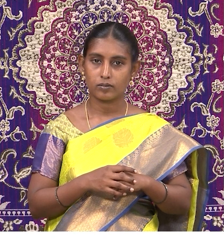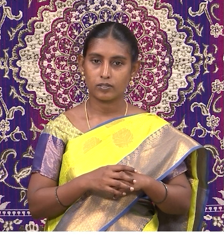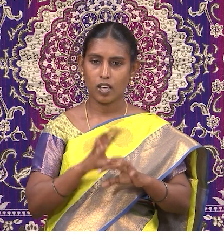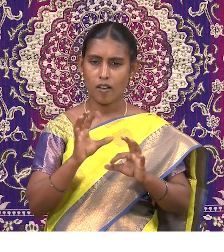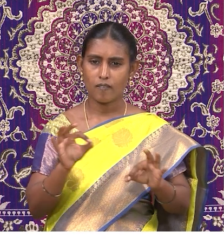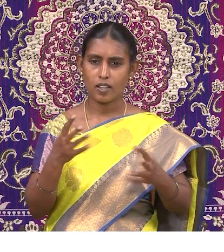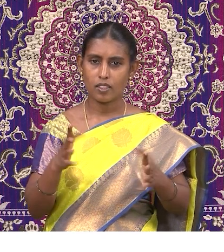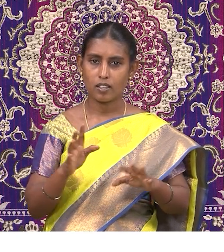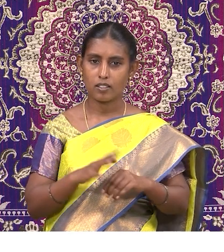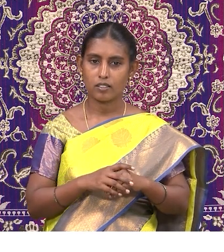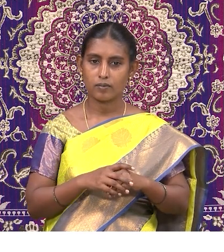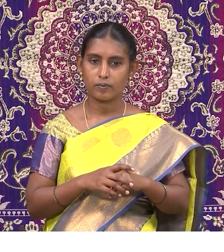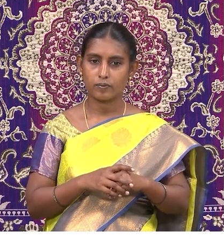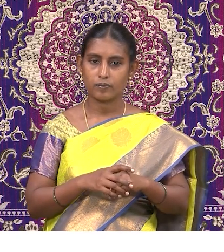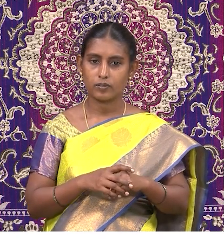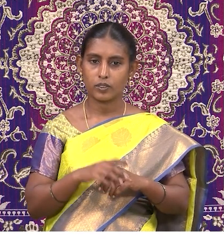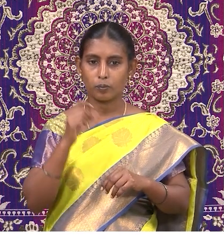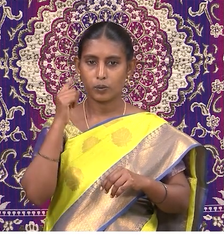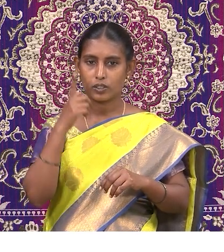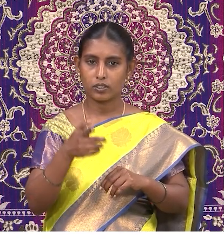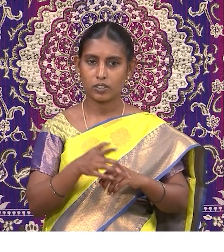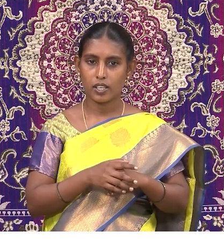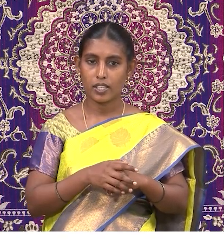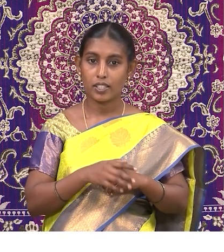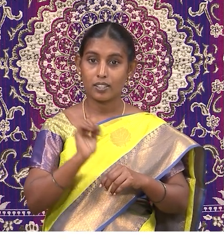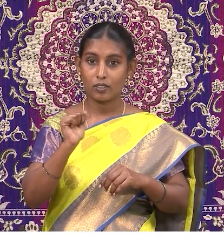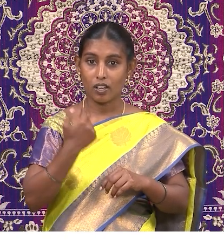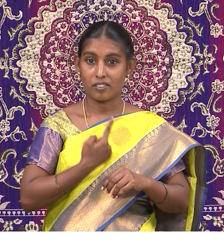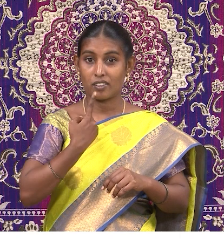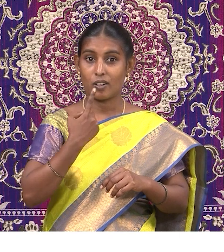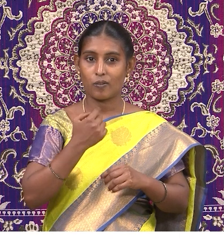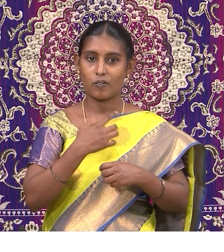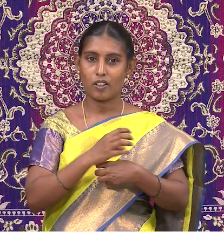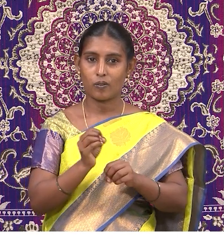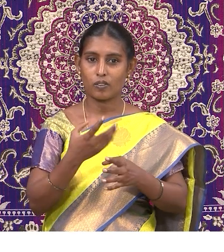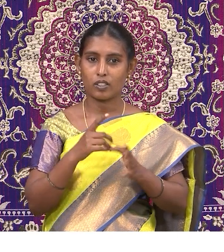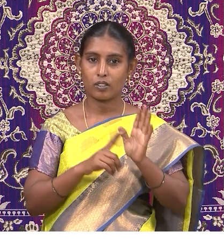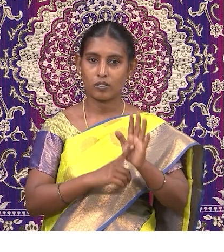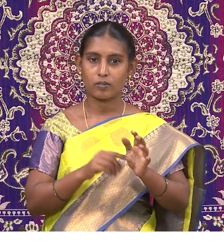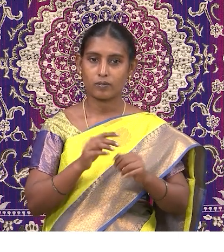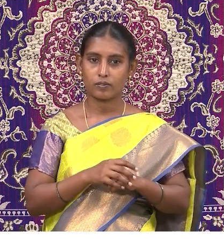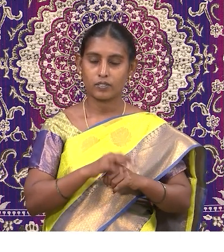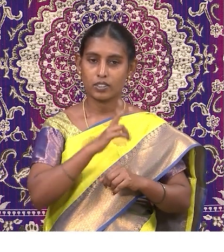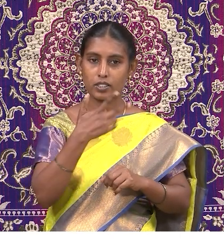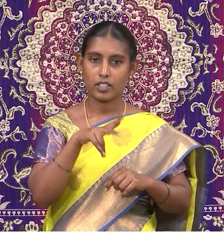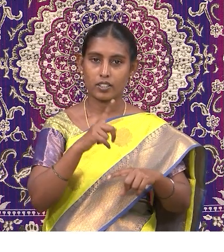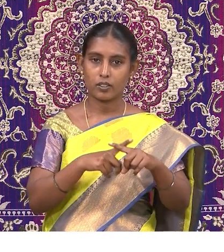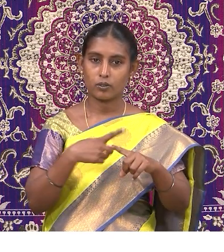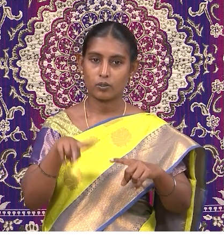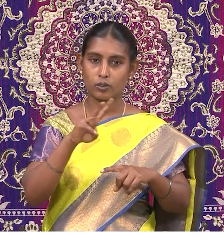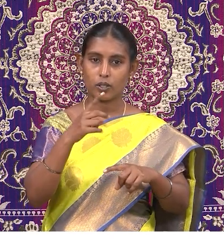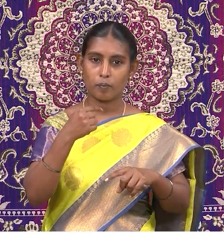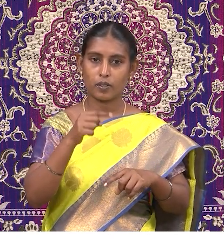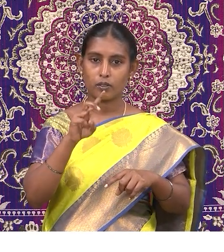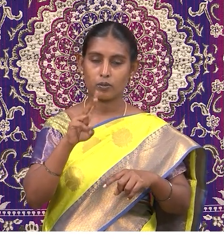அவ்வளோதான் விஷயம். ஒரு தயாரிக்கப்பட்ட வினா, எயிட் எக்ஸ் ஸ்கொயர் மைனஸ் டுவெண்ட்டி ஃபைவ் ஈக்குவல் ஜீரோ இங்கே